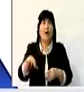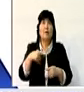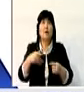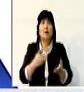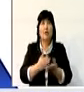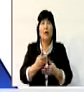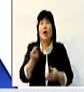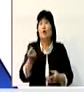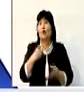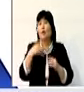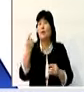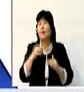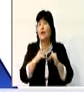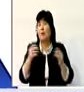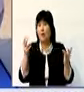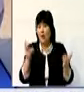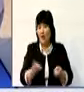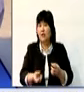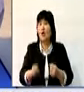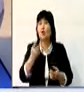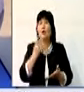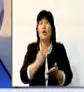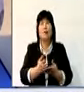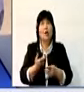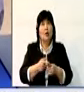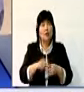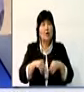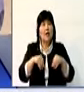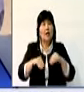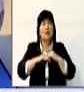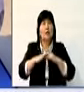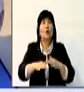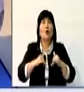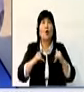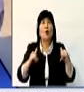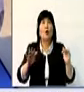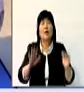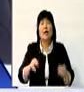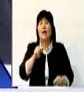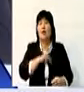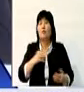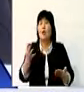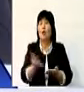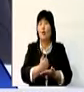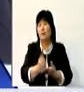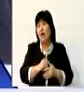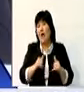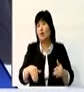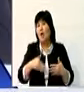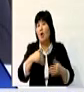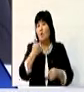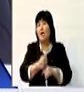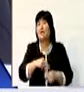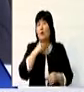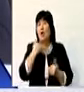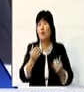бағыттағы тұқым шаруашылықтарын дамыту қажеттілігі туындап отыр. Сондай-ақ егістік көлемін көбейте бермей, еңбек өнімділігін арттыруға баса мән беру қажет,